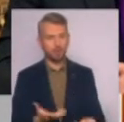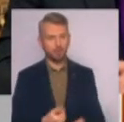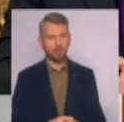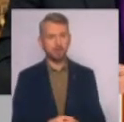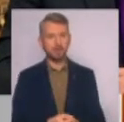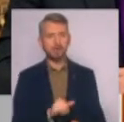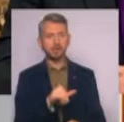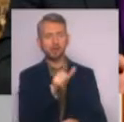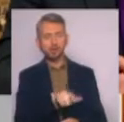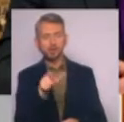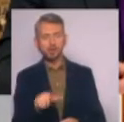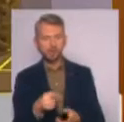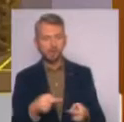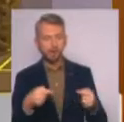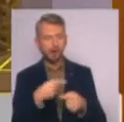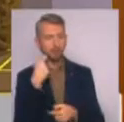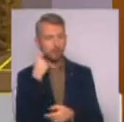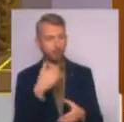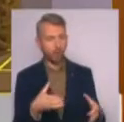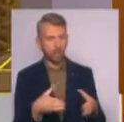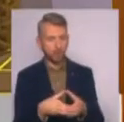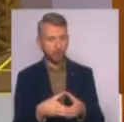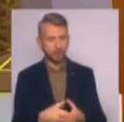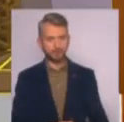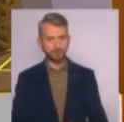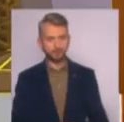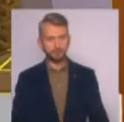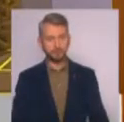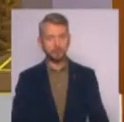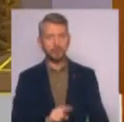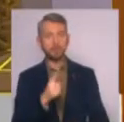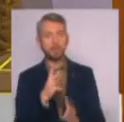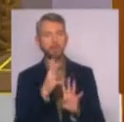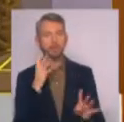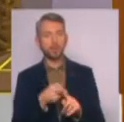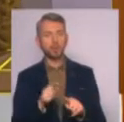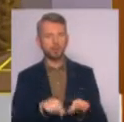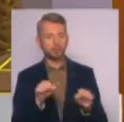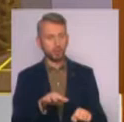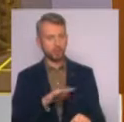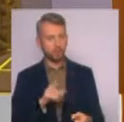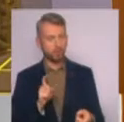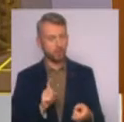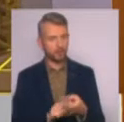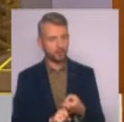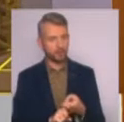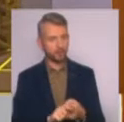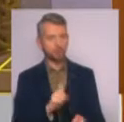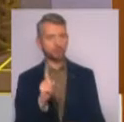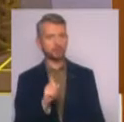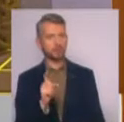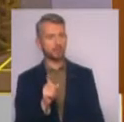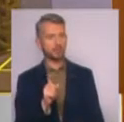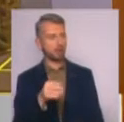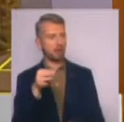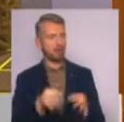у людей певної вікової категорії. В першу чергу це може бути пов'язано з